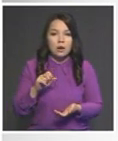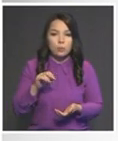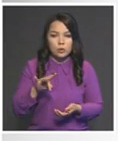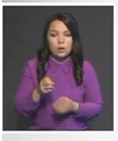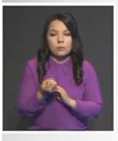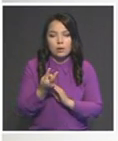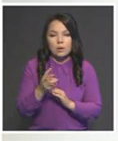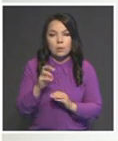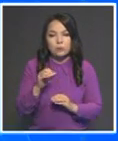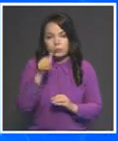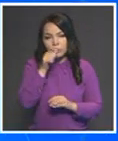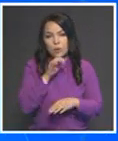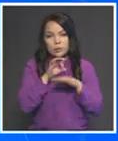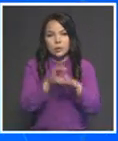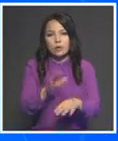өтеді.